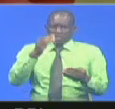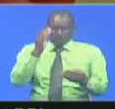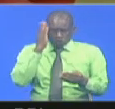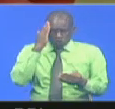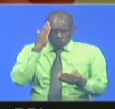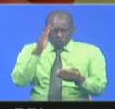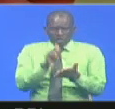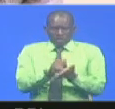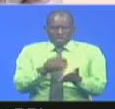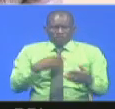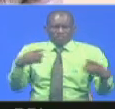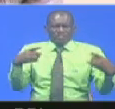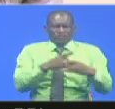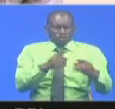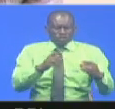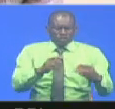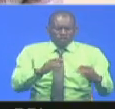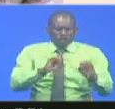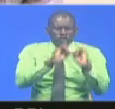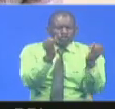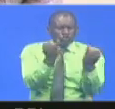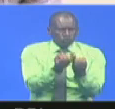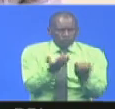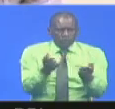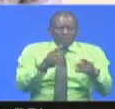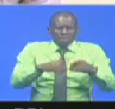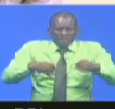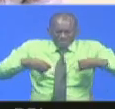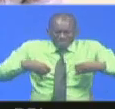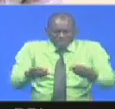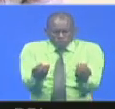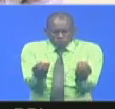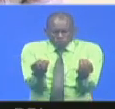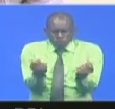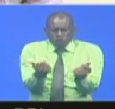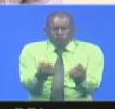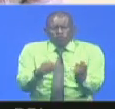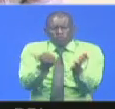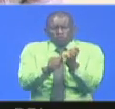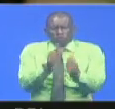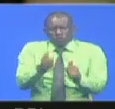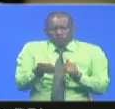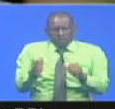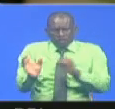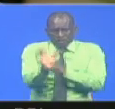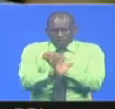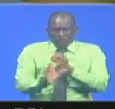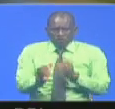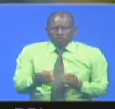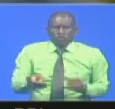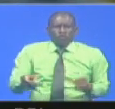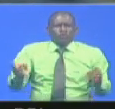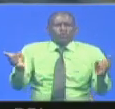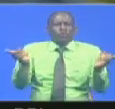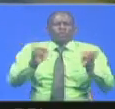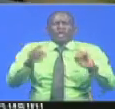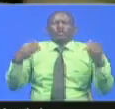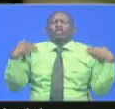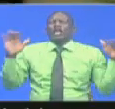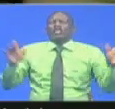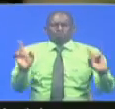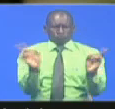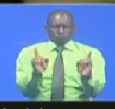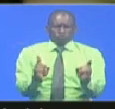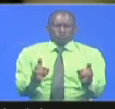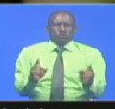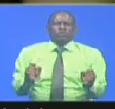kulikuwepo na tume tofauti, ila wao walijaribu kutatua matatizo yaliyopo nchini. We are not angels and we